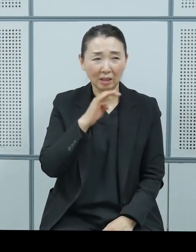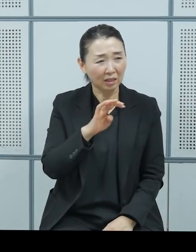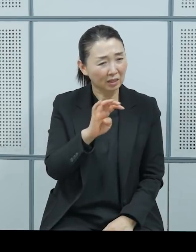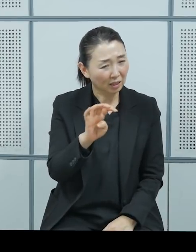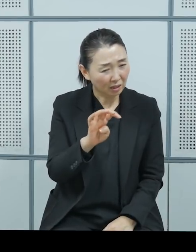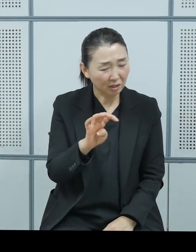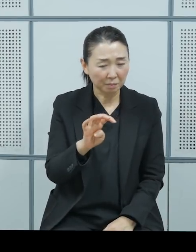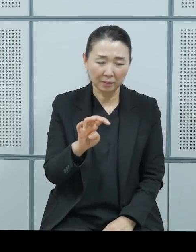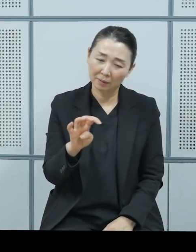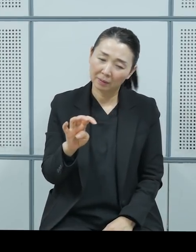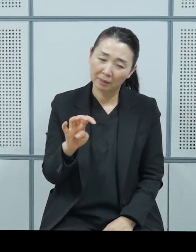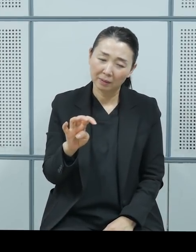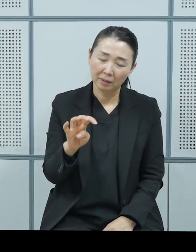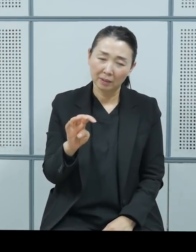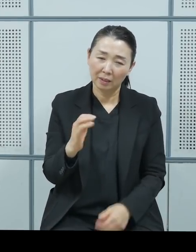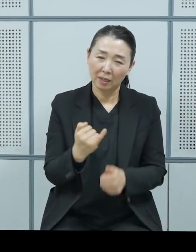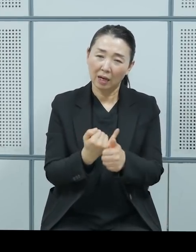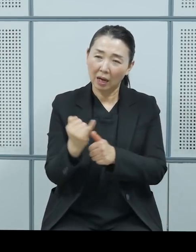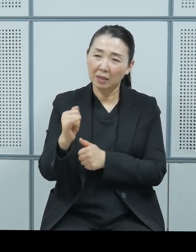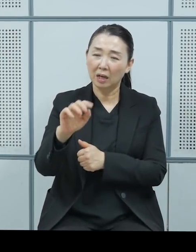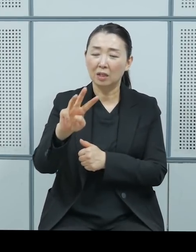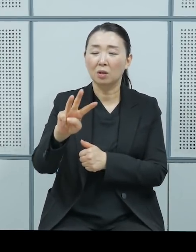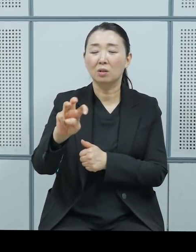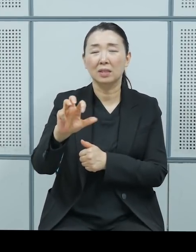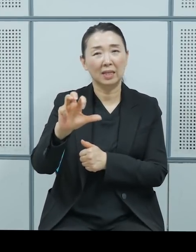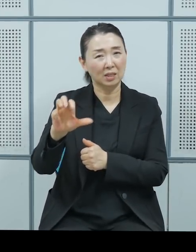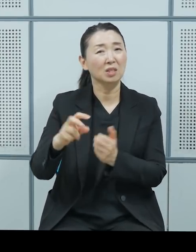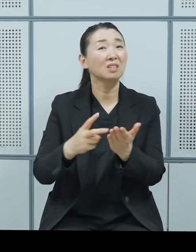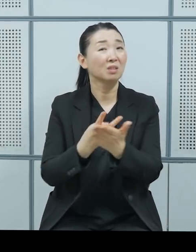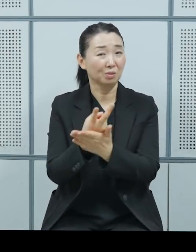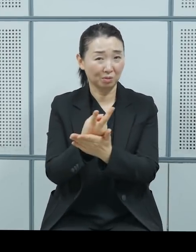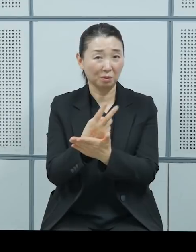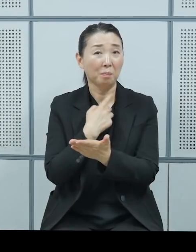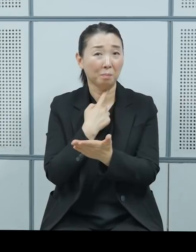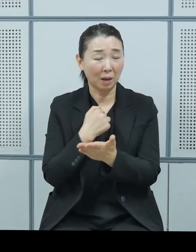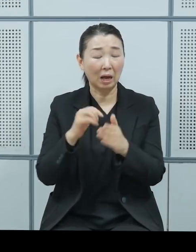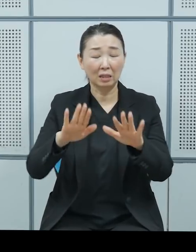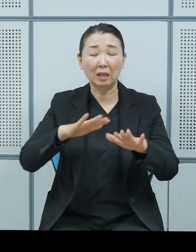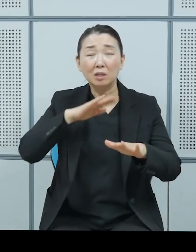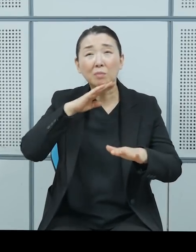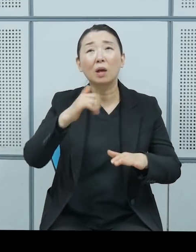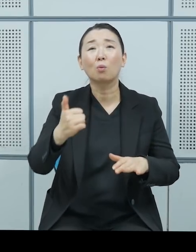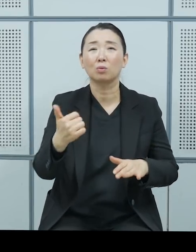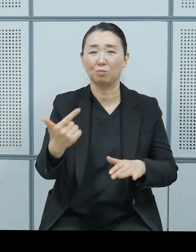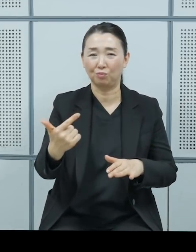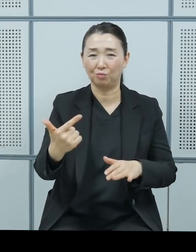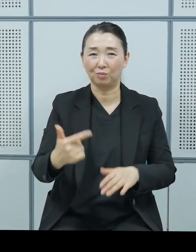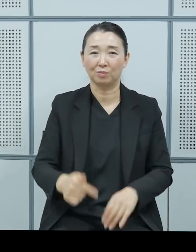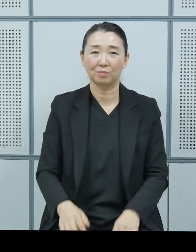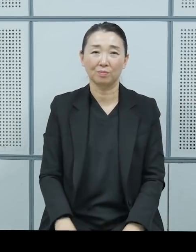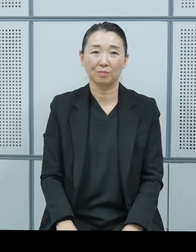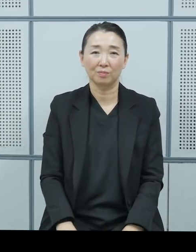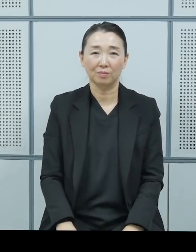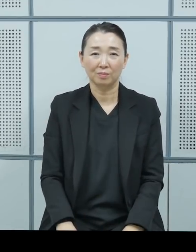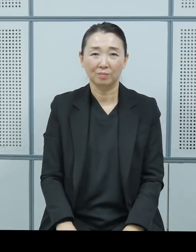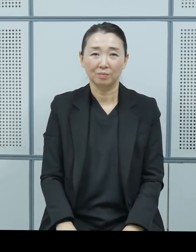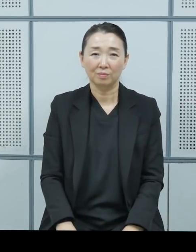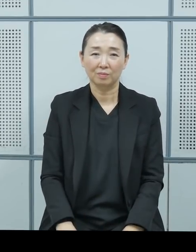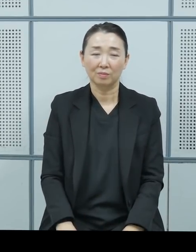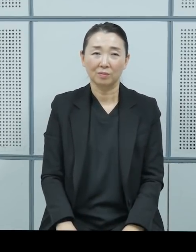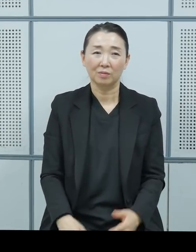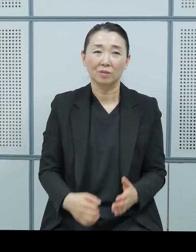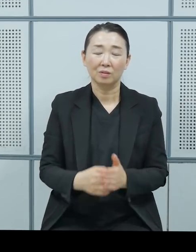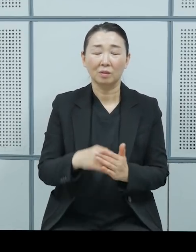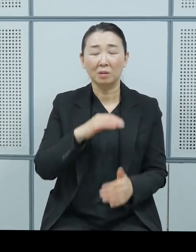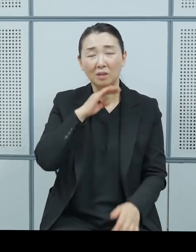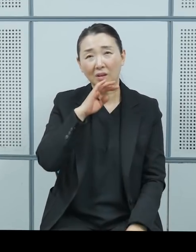아내가 35에 쓰러진 거거든요. 아유. 제가 지금 56인데요. 네네. 그러니까